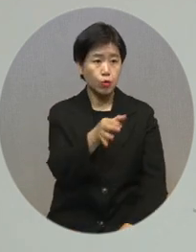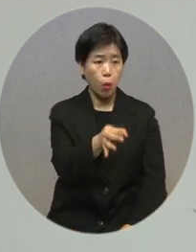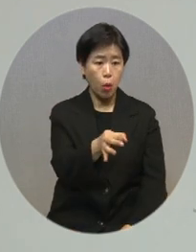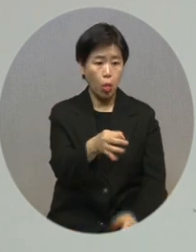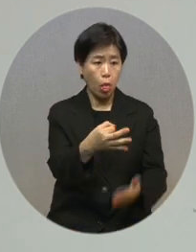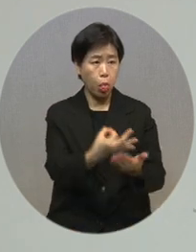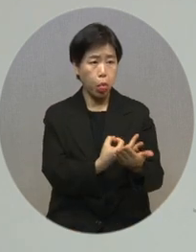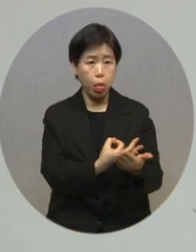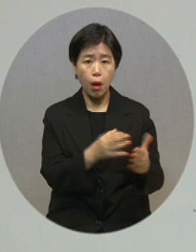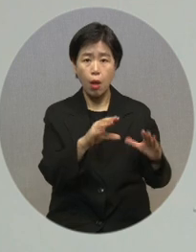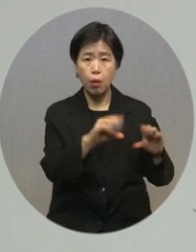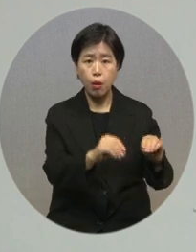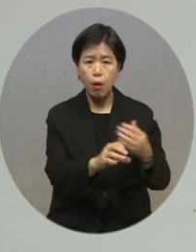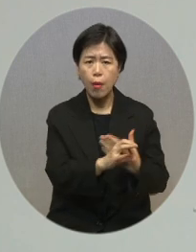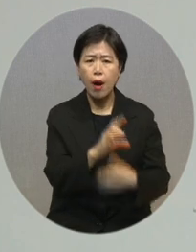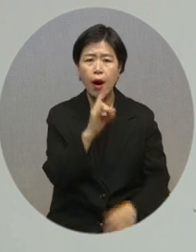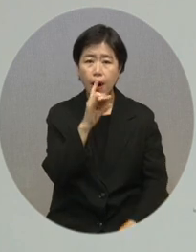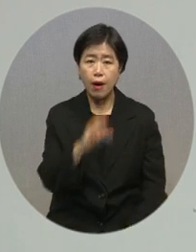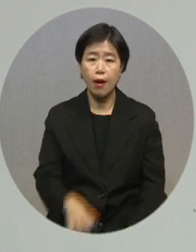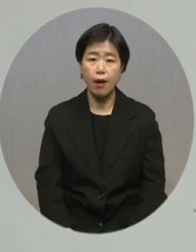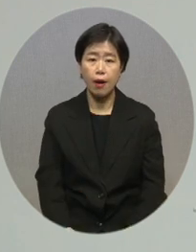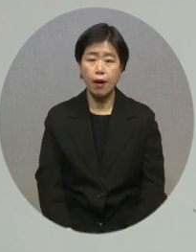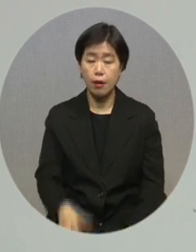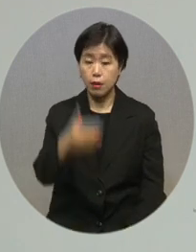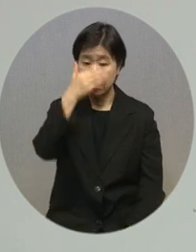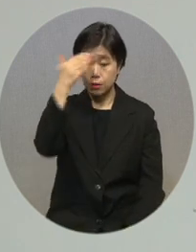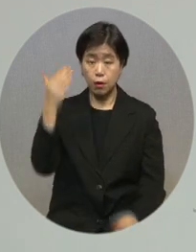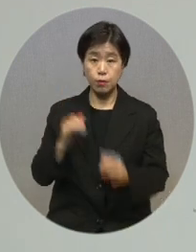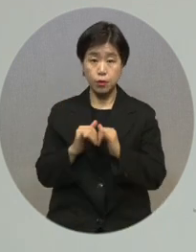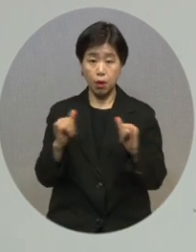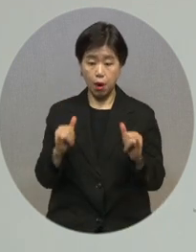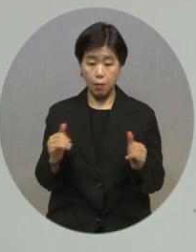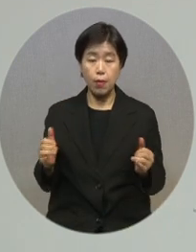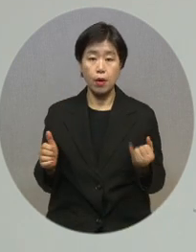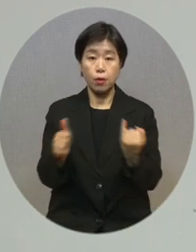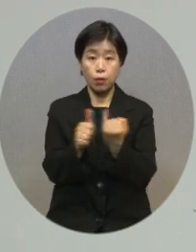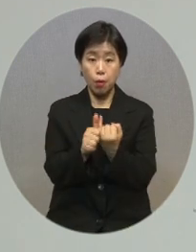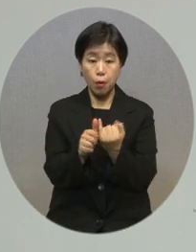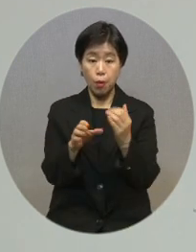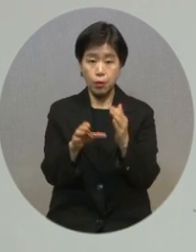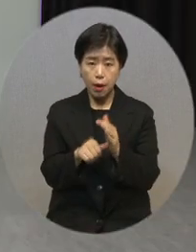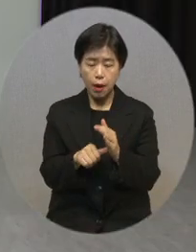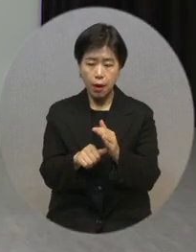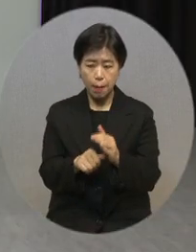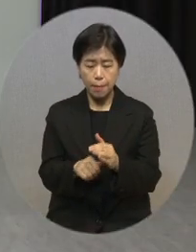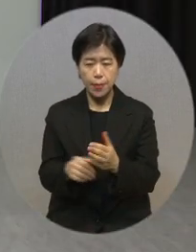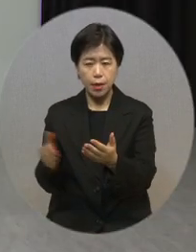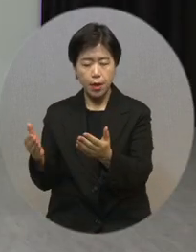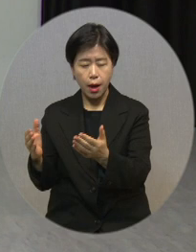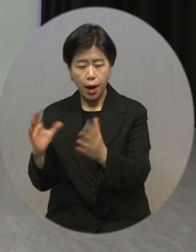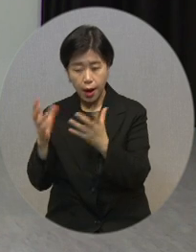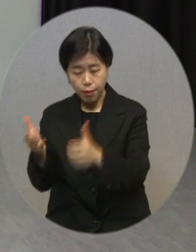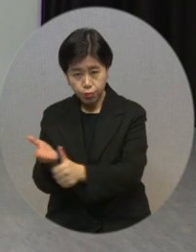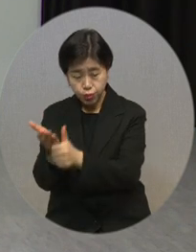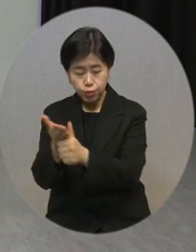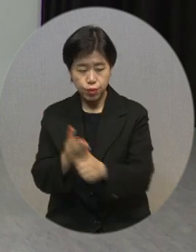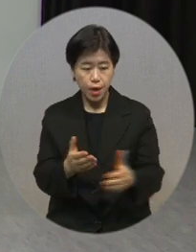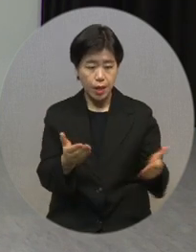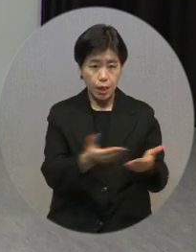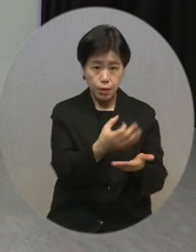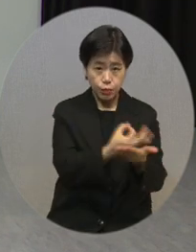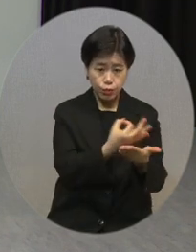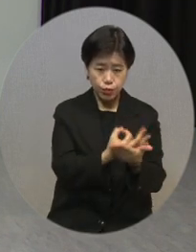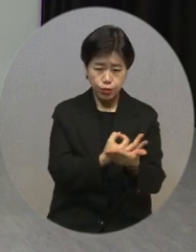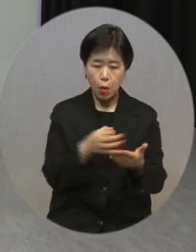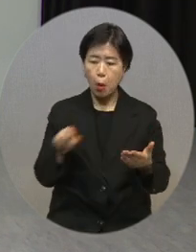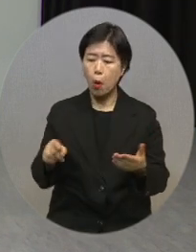됩니다. 네. 그렇게 해야지 그 젊은 그 부부들이 아이를 낳아서 키울 생각을 하지 않겠습니까? 네. 네. 그렇게 해야지 그